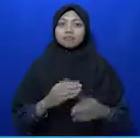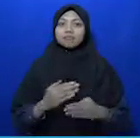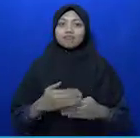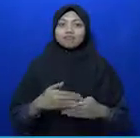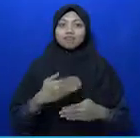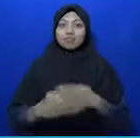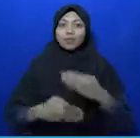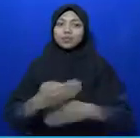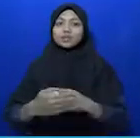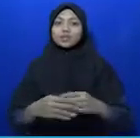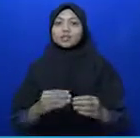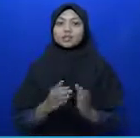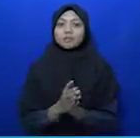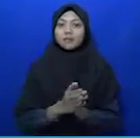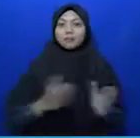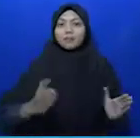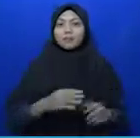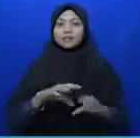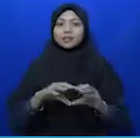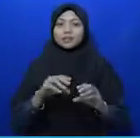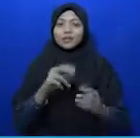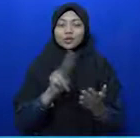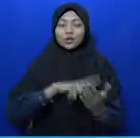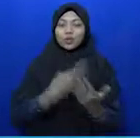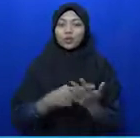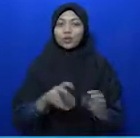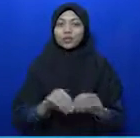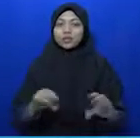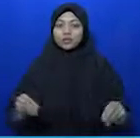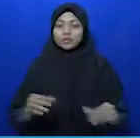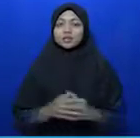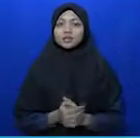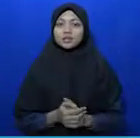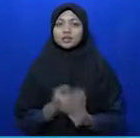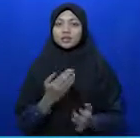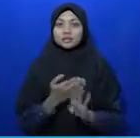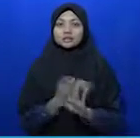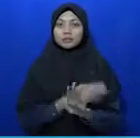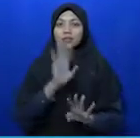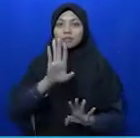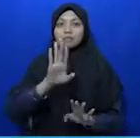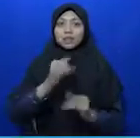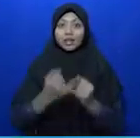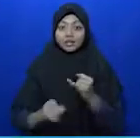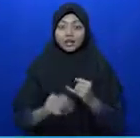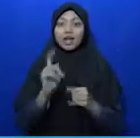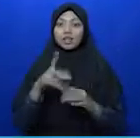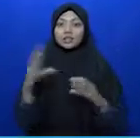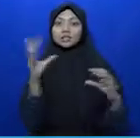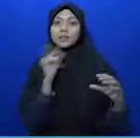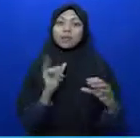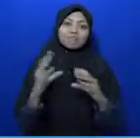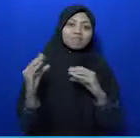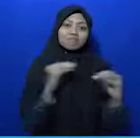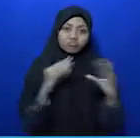Jadi setelah tahun 91 sebelum 5 tahun sebelum berakhir, maka di situ ada suatu perundingan. Nah,